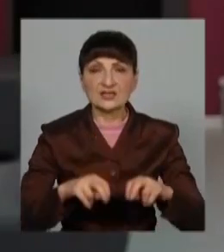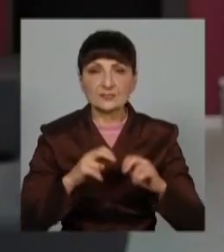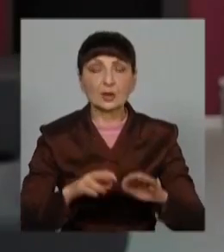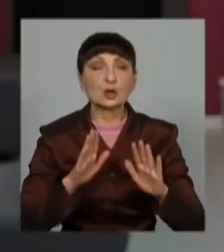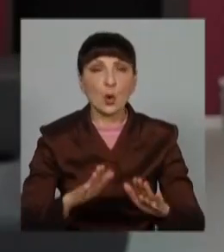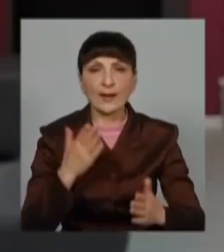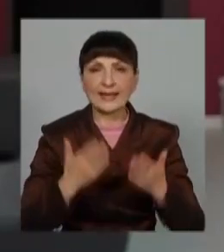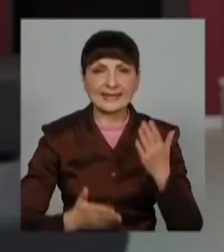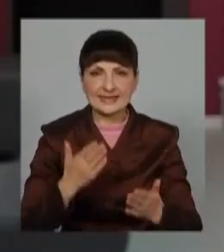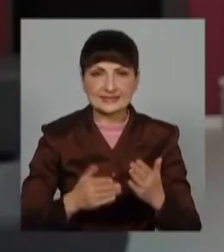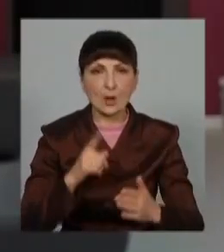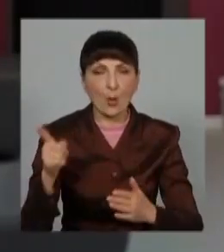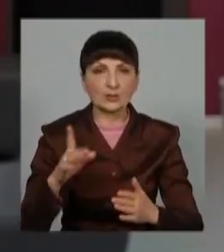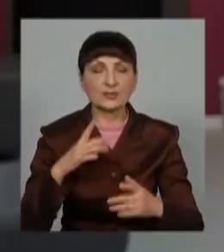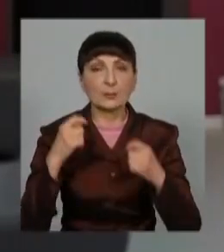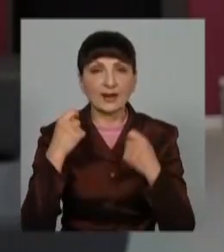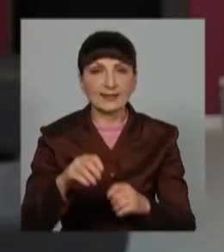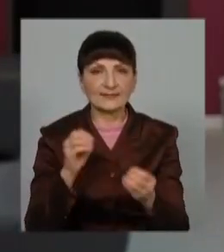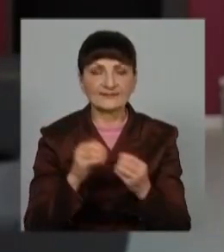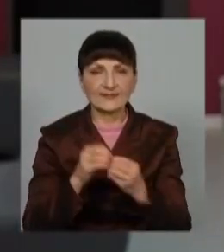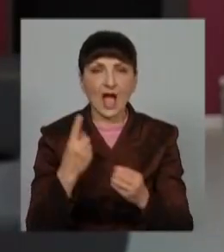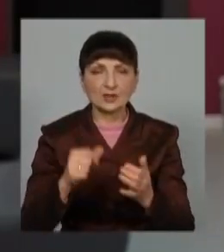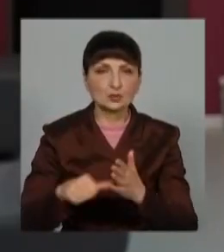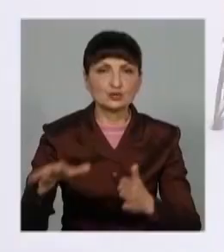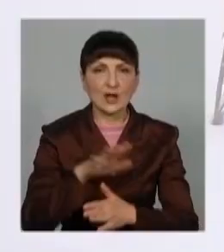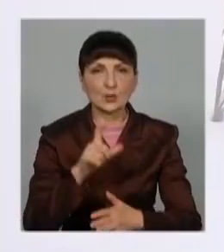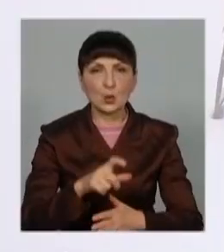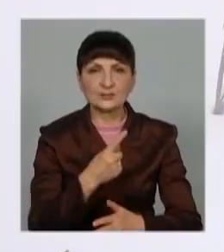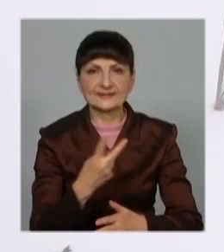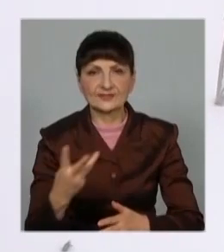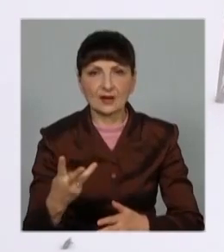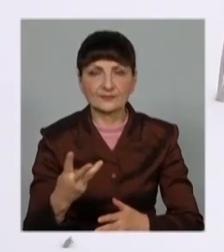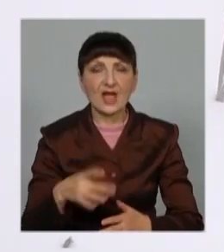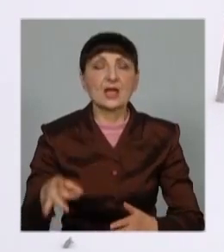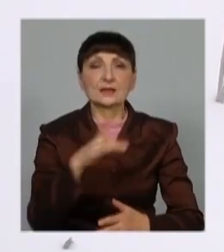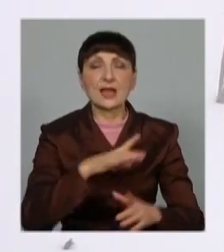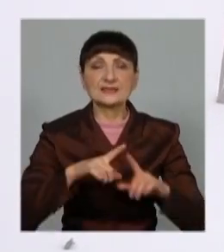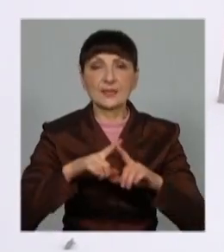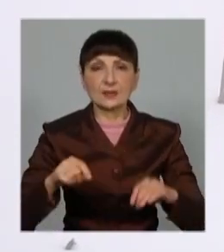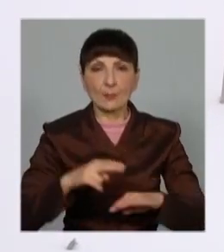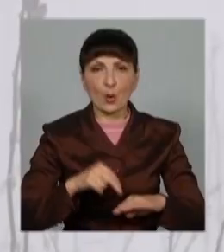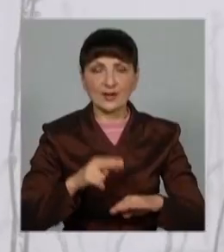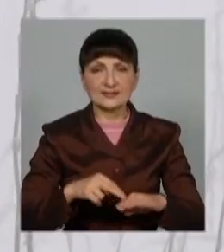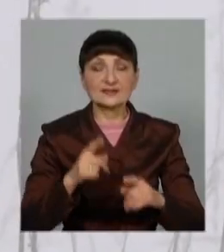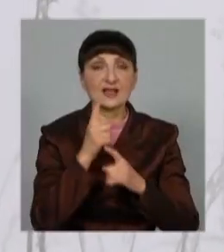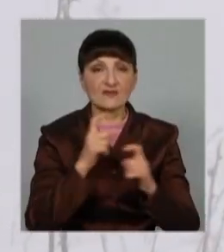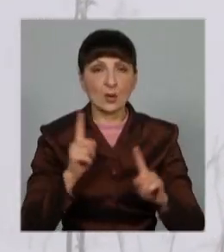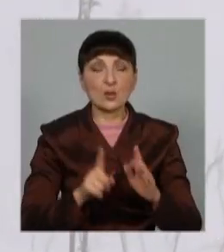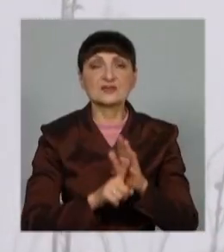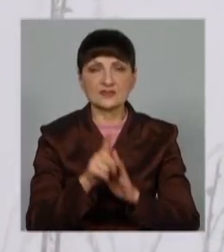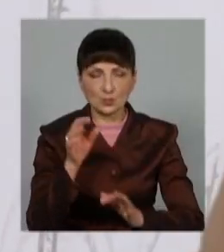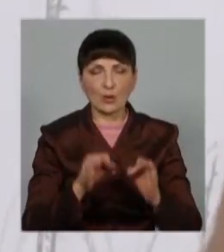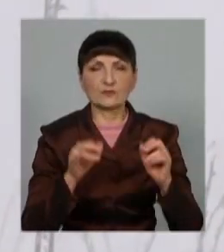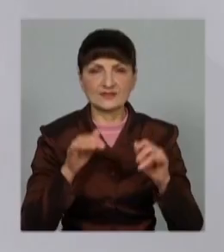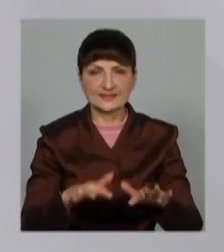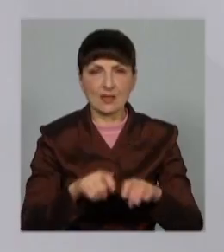лишь в том случае если он продал один и тот же участок нескольким людям тем временем в региональном департаменте полиции заявили о заведении уголовного